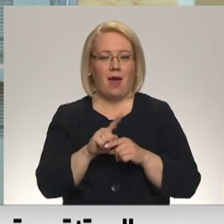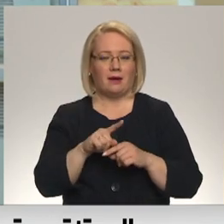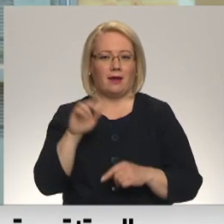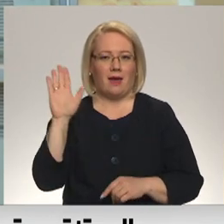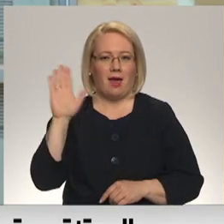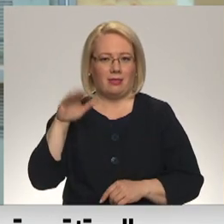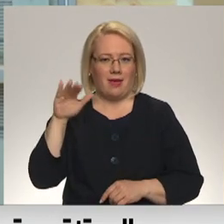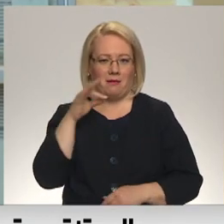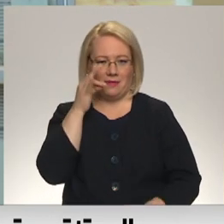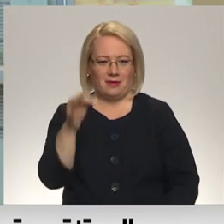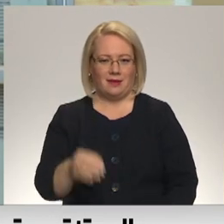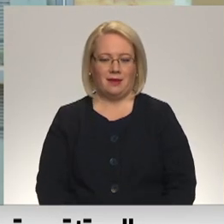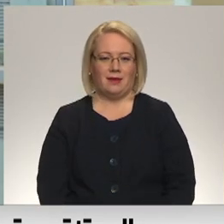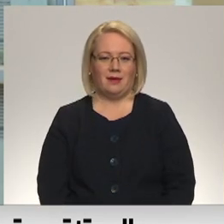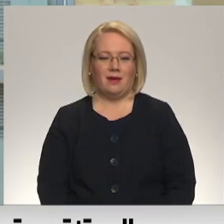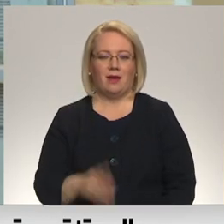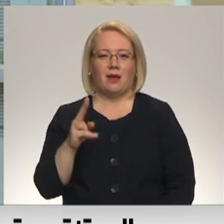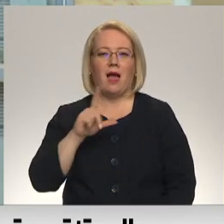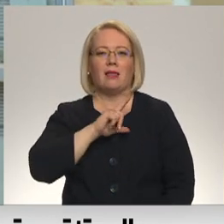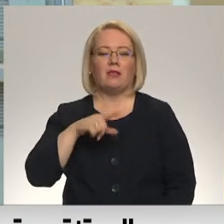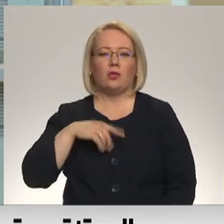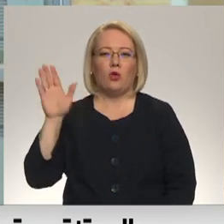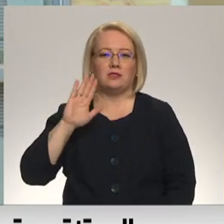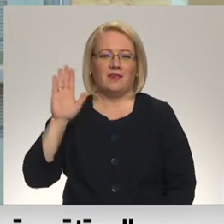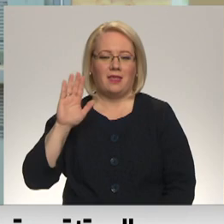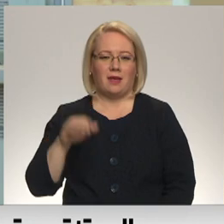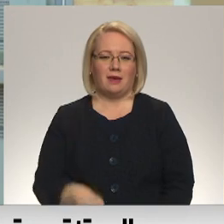atsveicināties? Das vidanie, kā būt patiski?